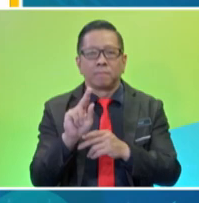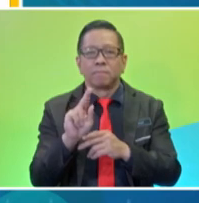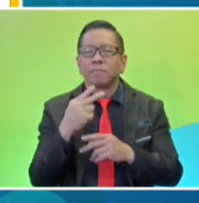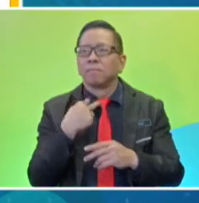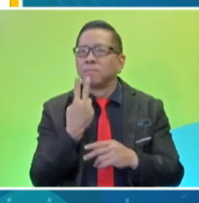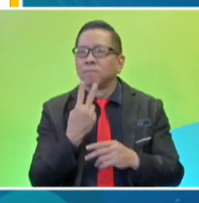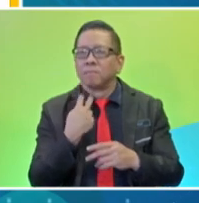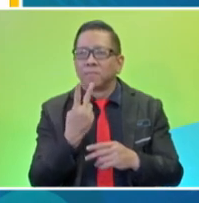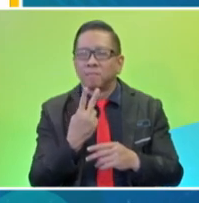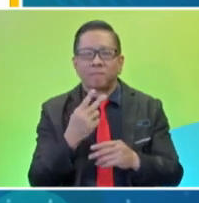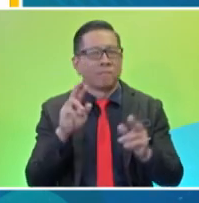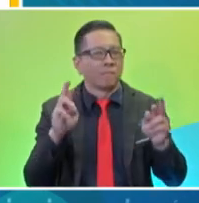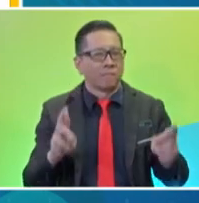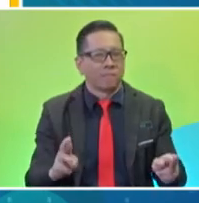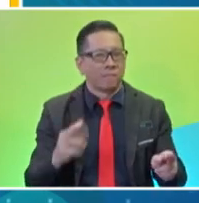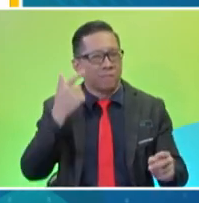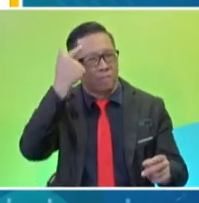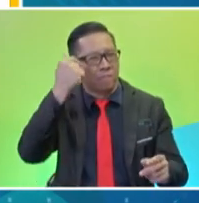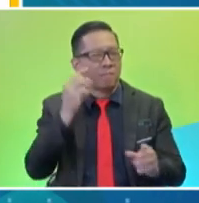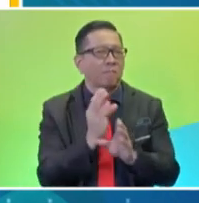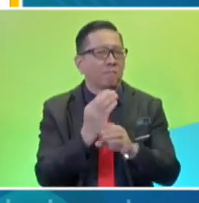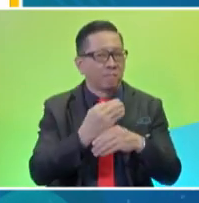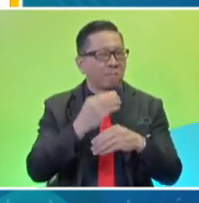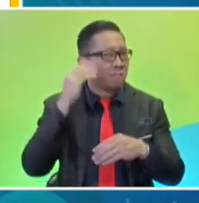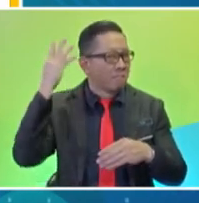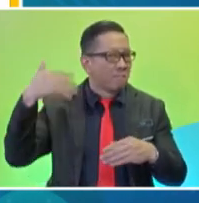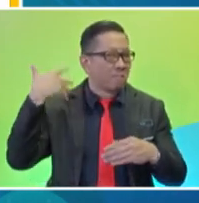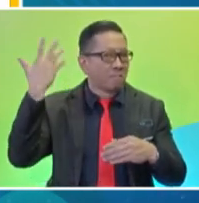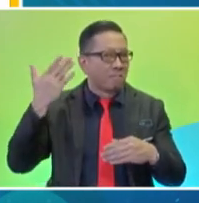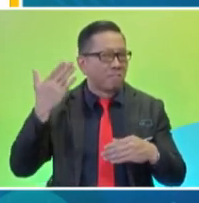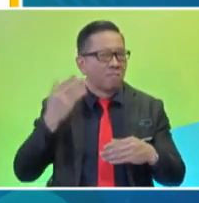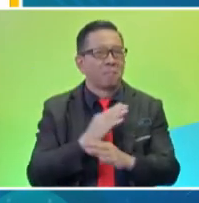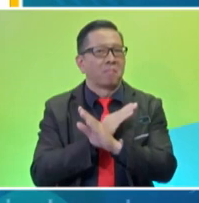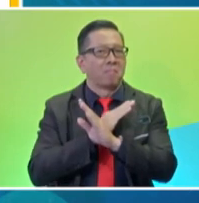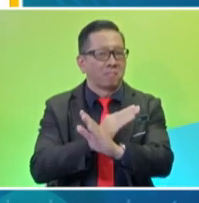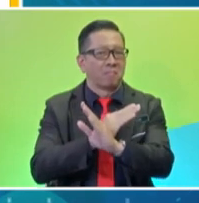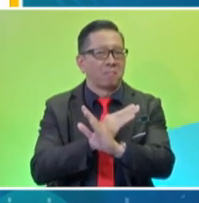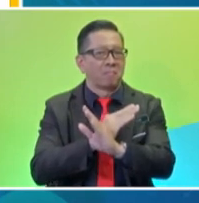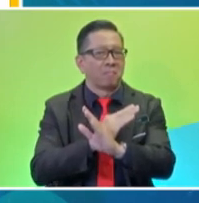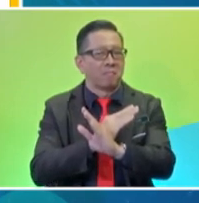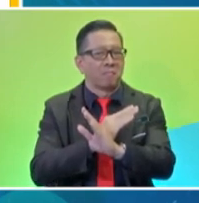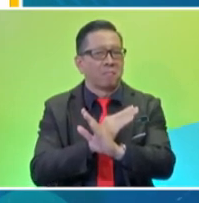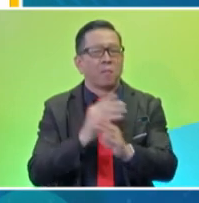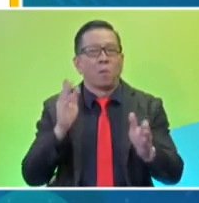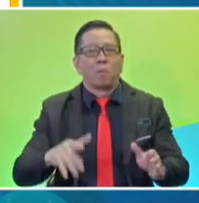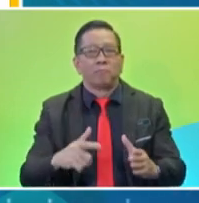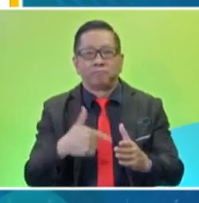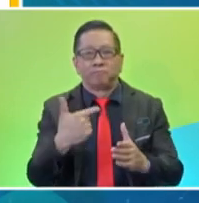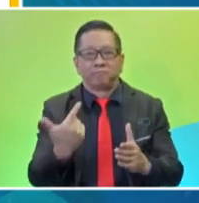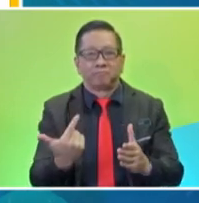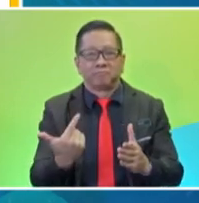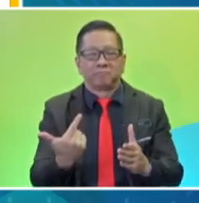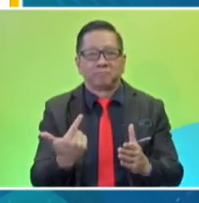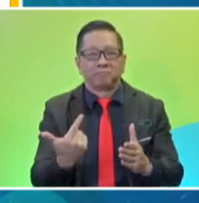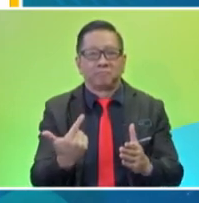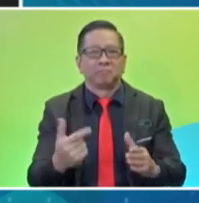dalam lipatan sejarah Negara beliau berperang menentang Aska Inggris dan syam di sekitar Pahang dan Gading